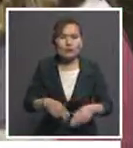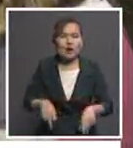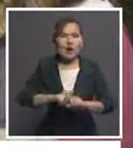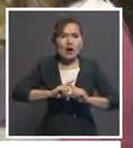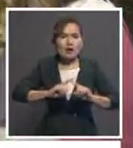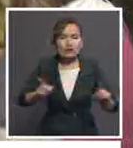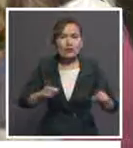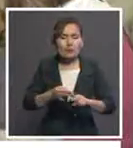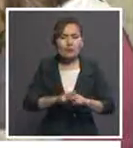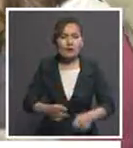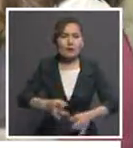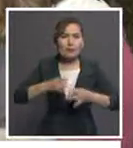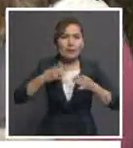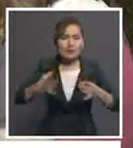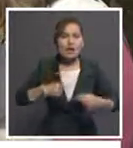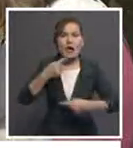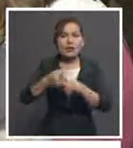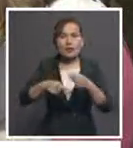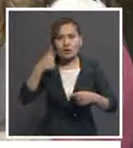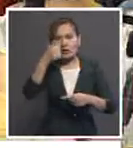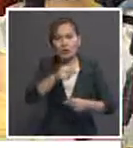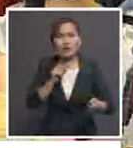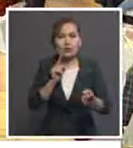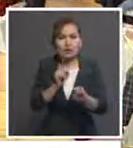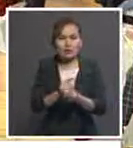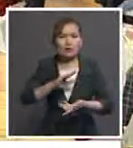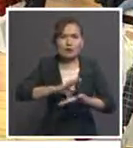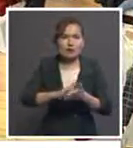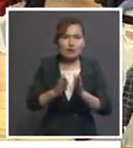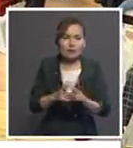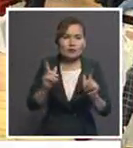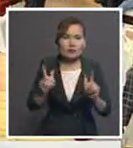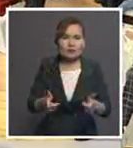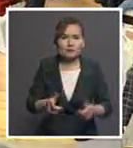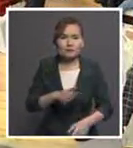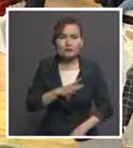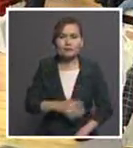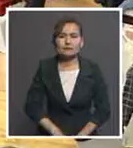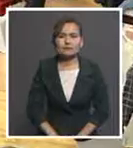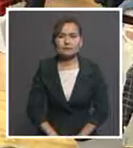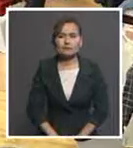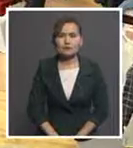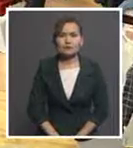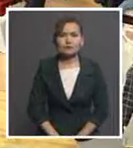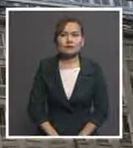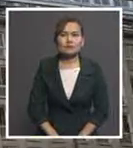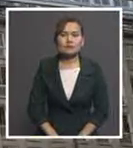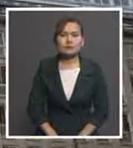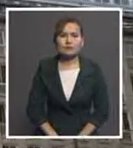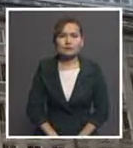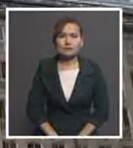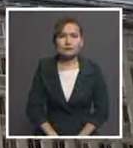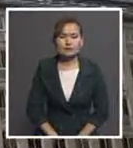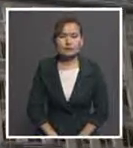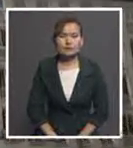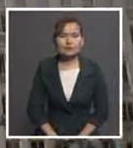олжалы болған қазақтар келесі жылы ұлыстың ұлы мерекесін Данияда тойлауға уағдаласты. Нұрсұлу Қасым, Бауыржан